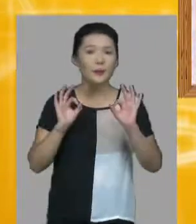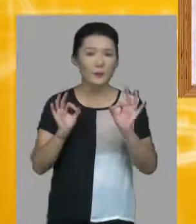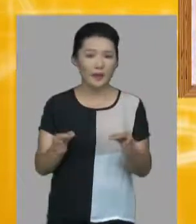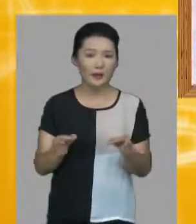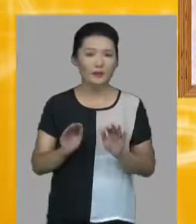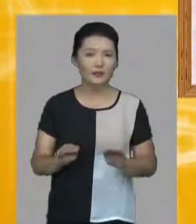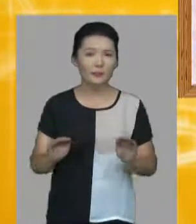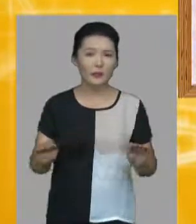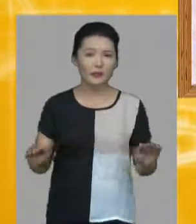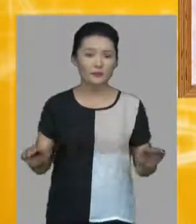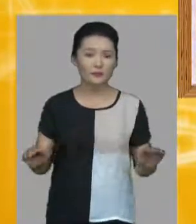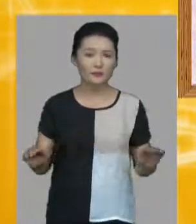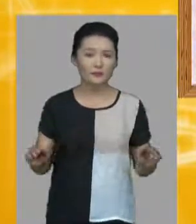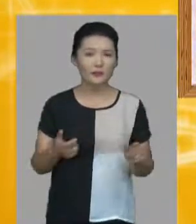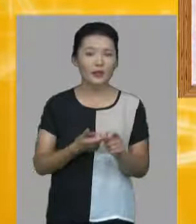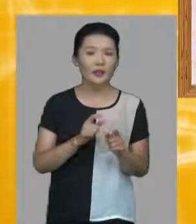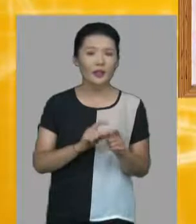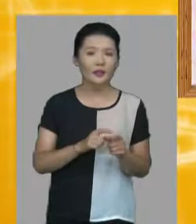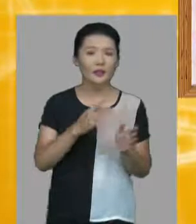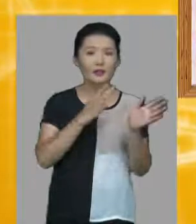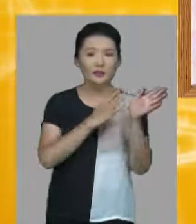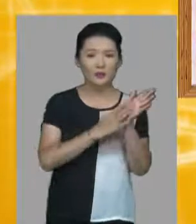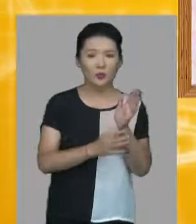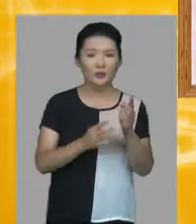Правильно, дети. Это